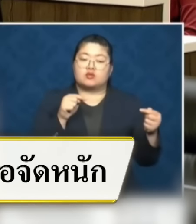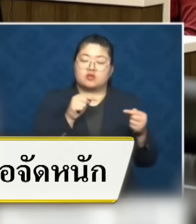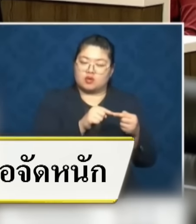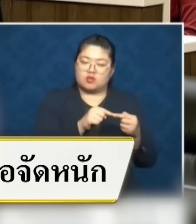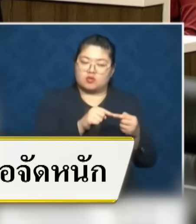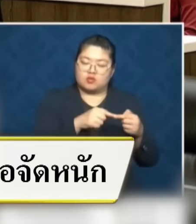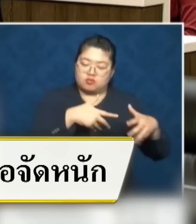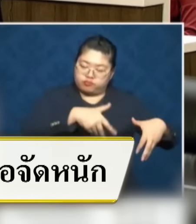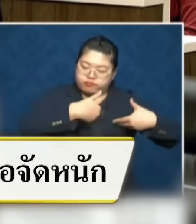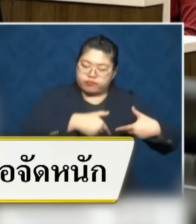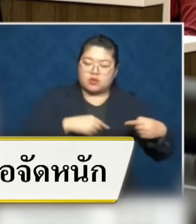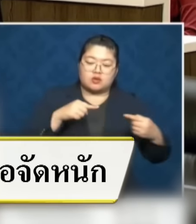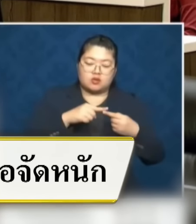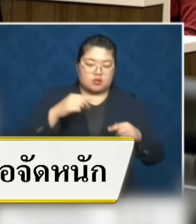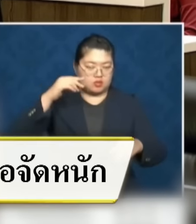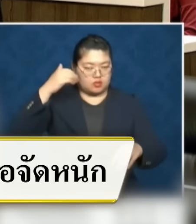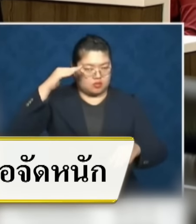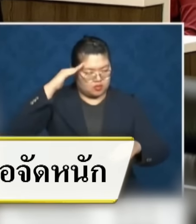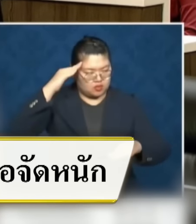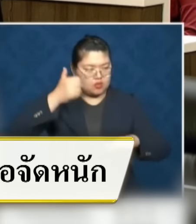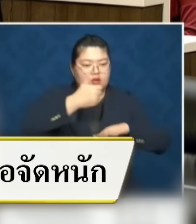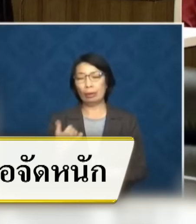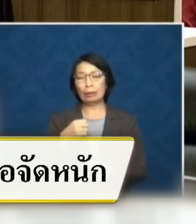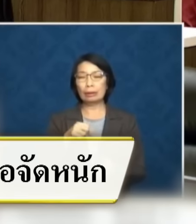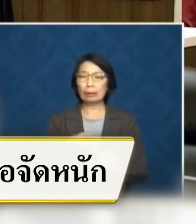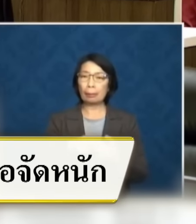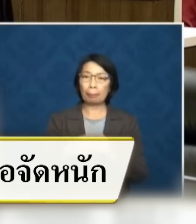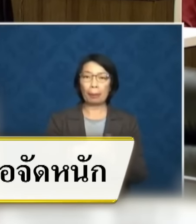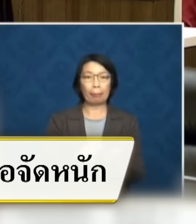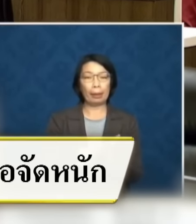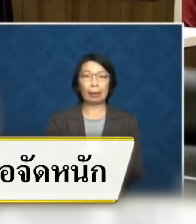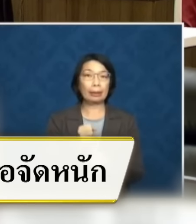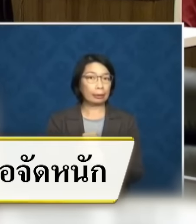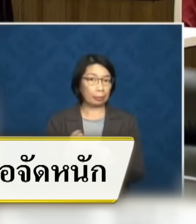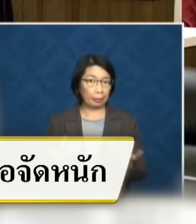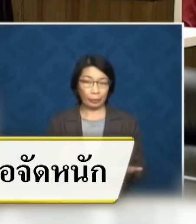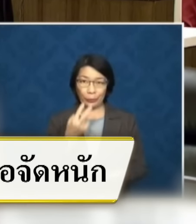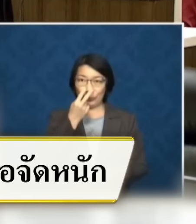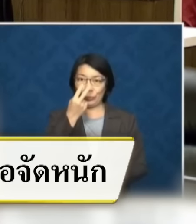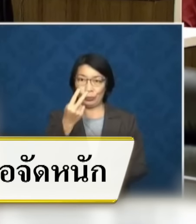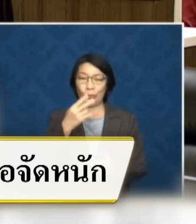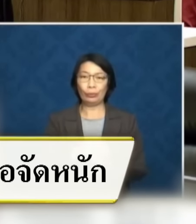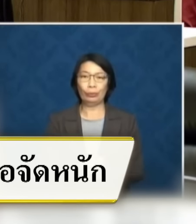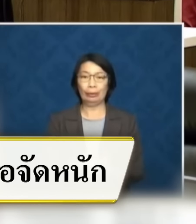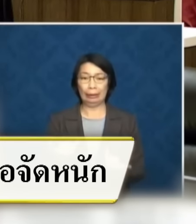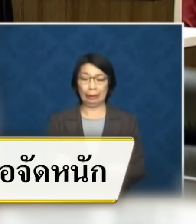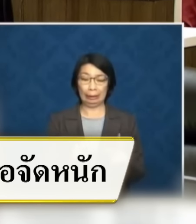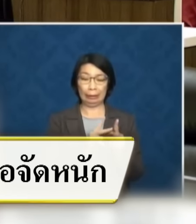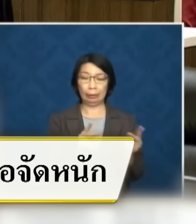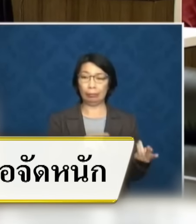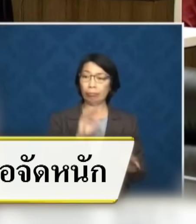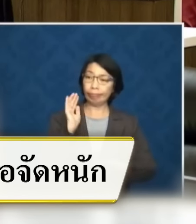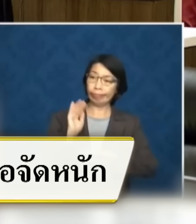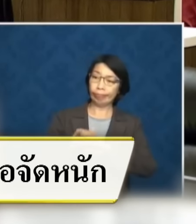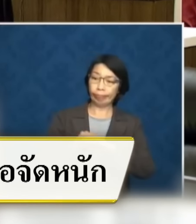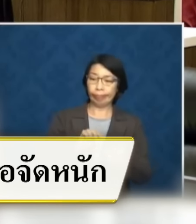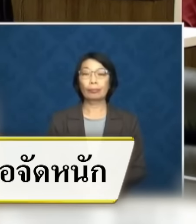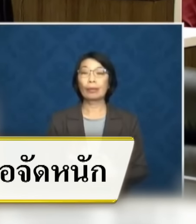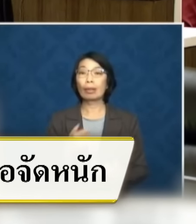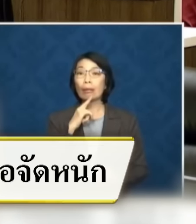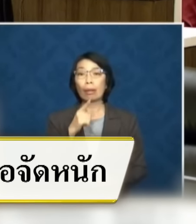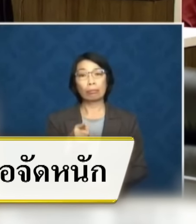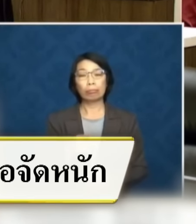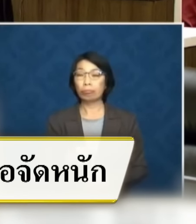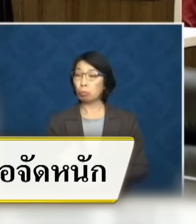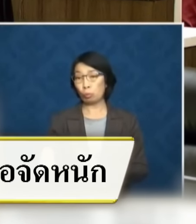ลและเครือข่ายอุปถัมภ์ที่อยู่หลังม่านการเมืองหลายครั้งครับที่กรรมาธิการขอข้อมูลไปก็ไม่ให้ดื้อตาใส